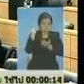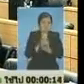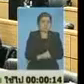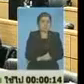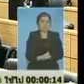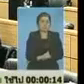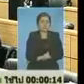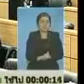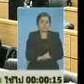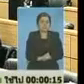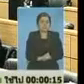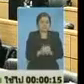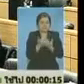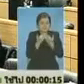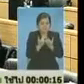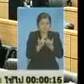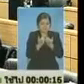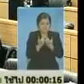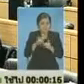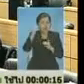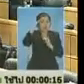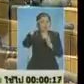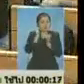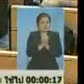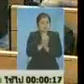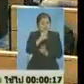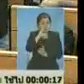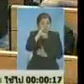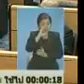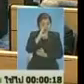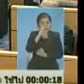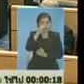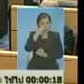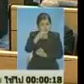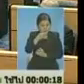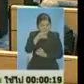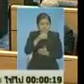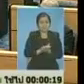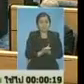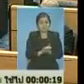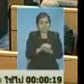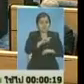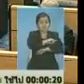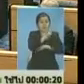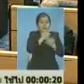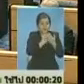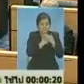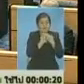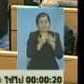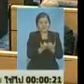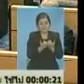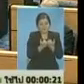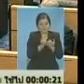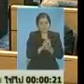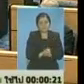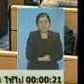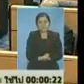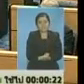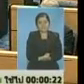คารพครับท่านร้อยตำรวจเอกเฉลิมอยู่บำรุงนะครับสุขสันต์วันวาเลนไทน์นะครับบอกว่าปฐมเห